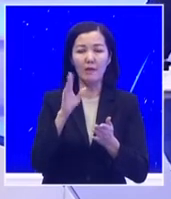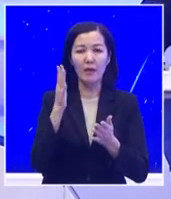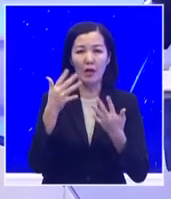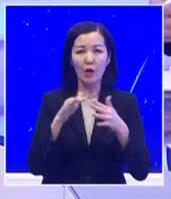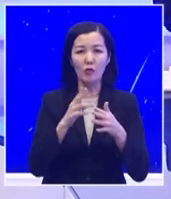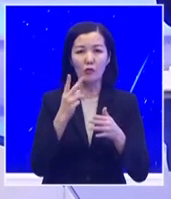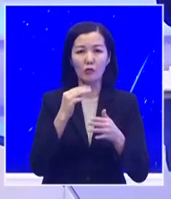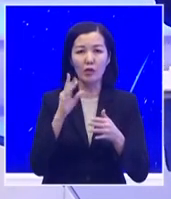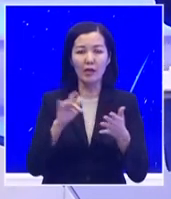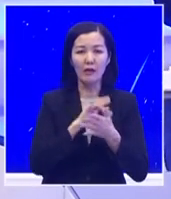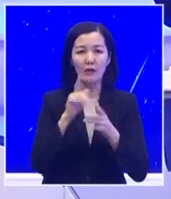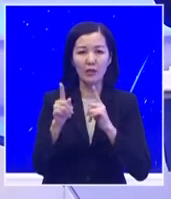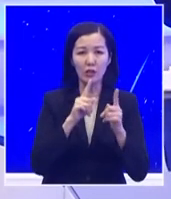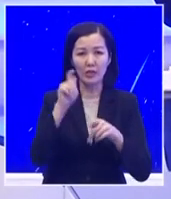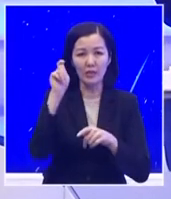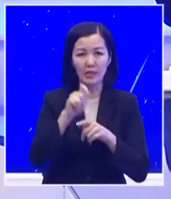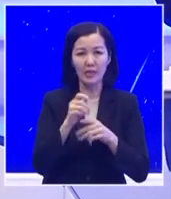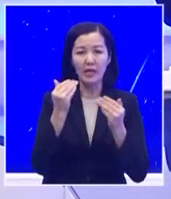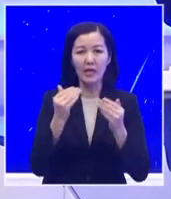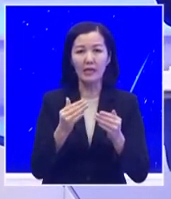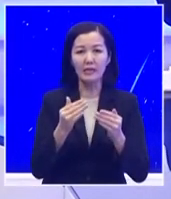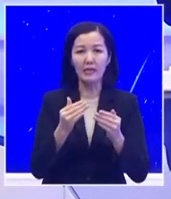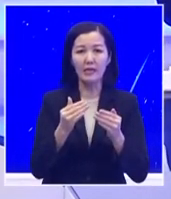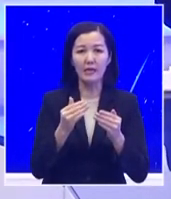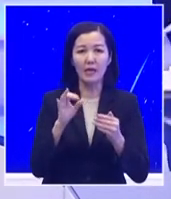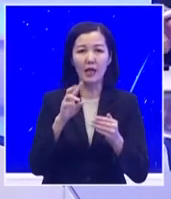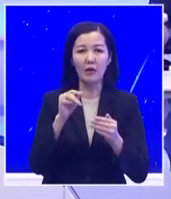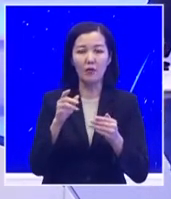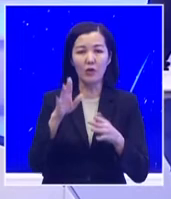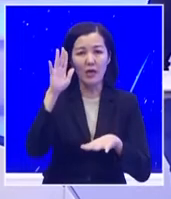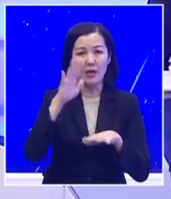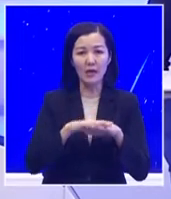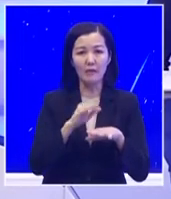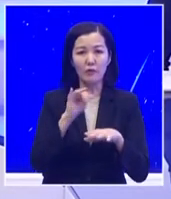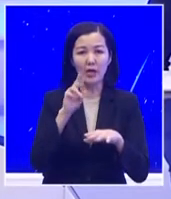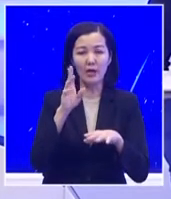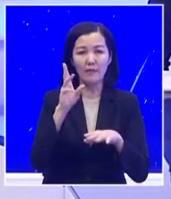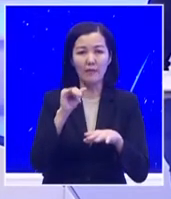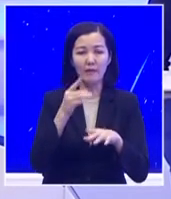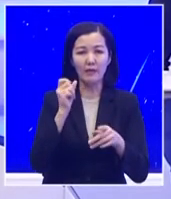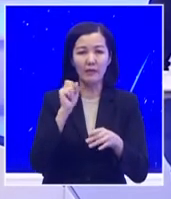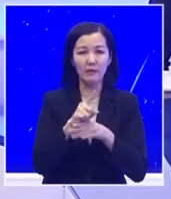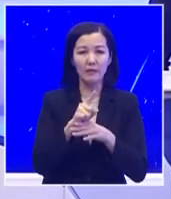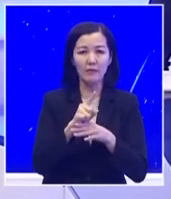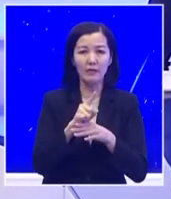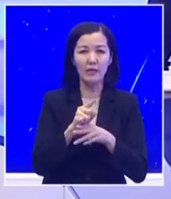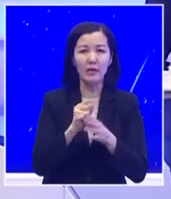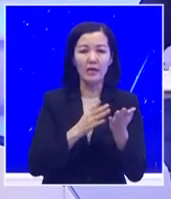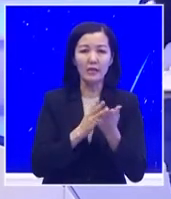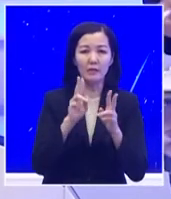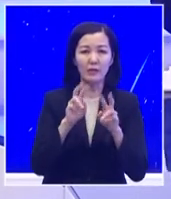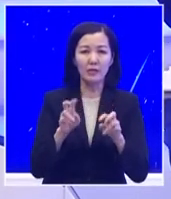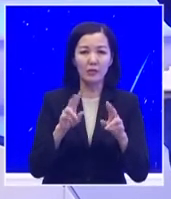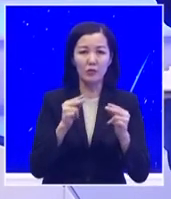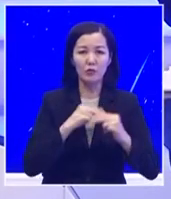қаласына жиналысқа келе жатыпты. Қазір осы іске қатысты Алакөл ауданының әкімі Әлібек Шақанбаевтың тікелей тапсырмасы мен қызметтік тексеру